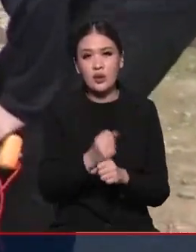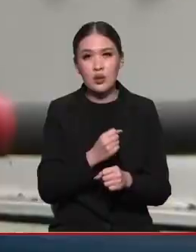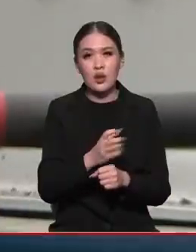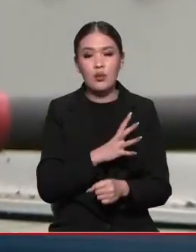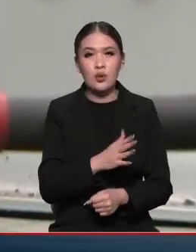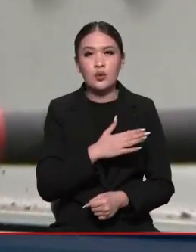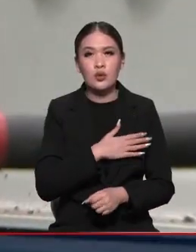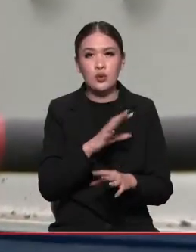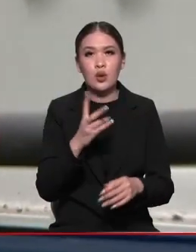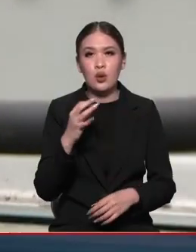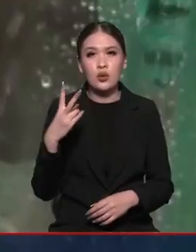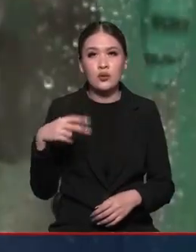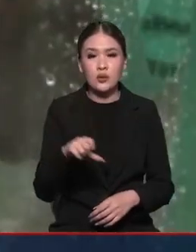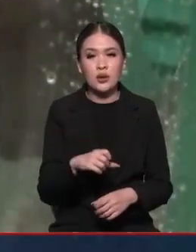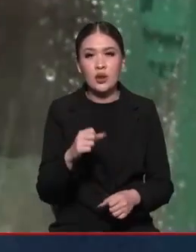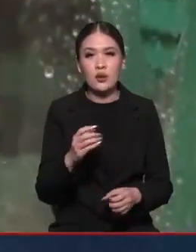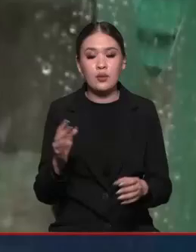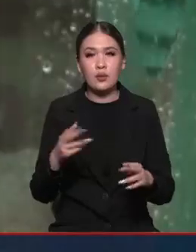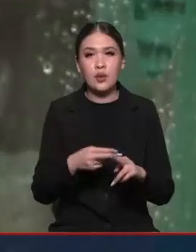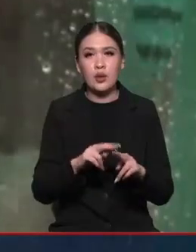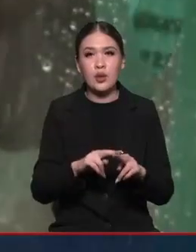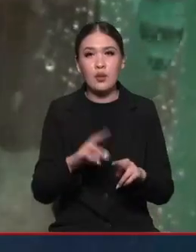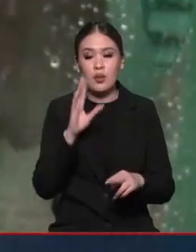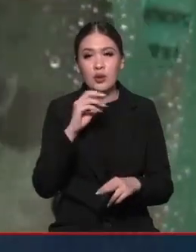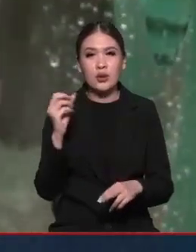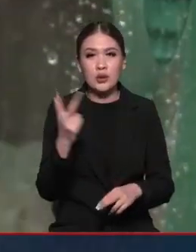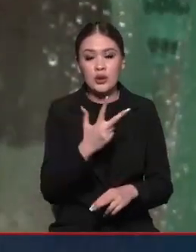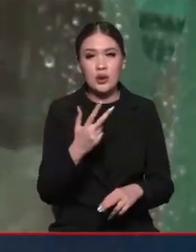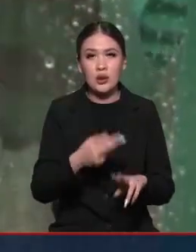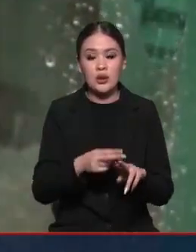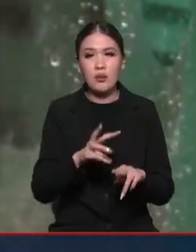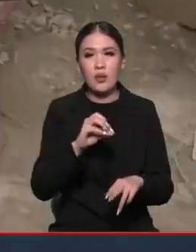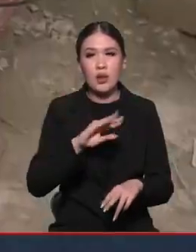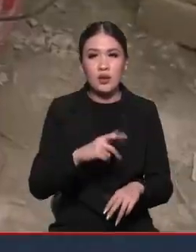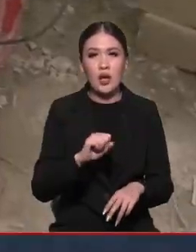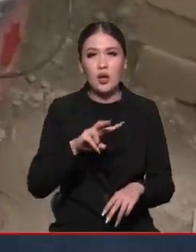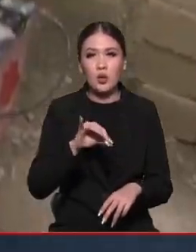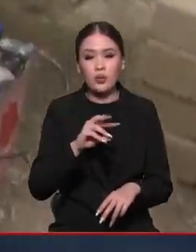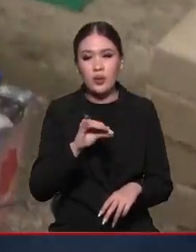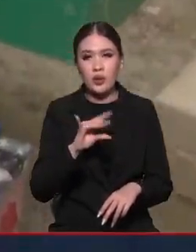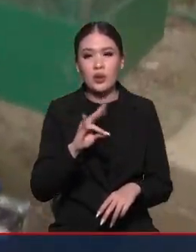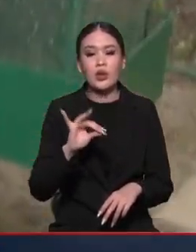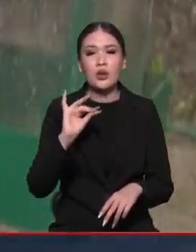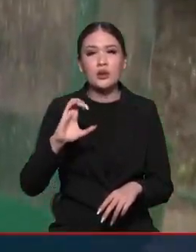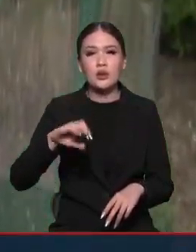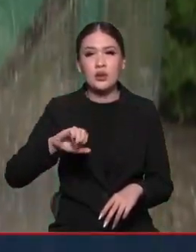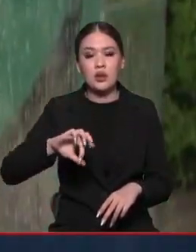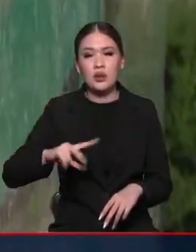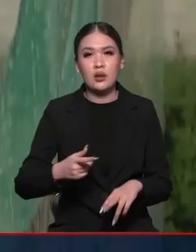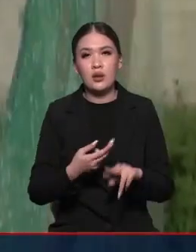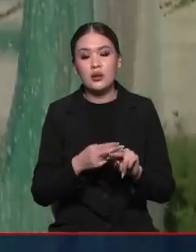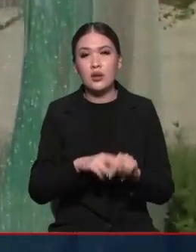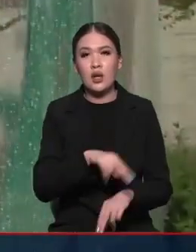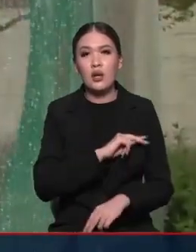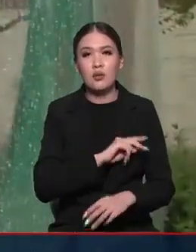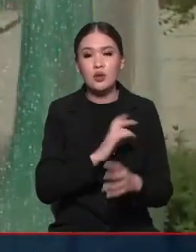А собрал его за 2 недели, используя всего 3 простых компонента. Медь, алюминий, сталь. По его утверждению, установка может